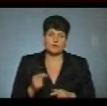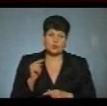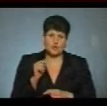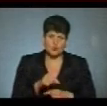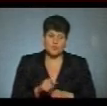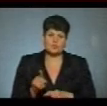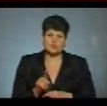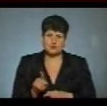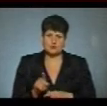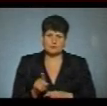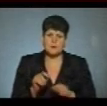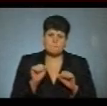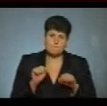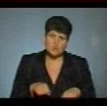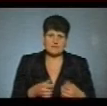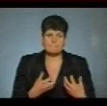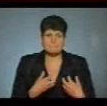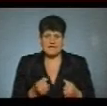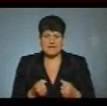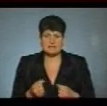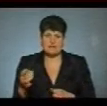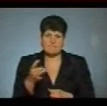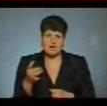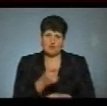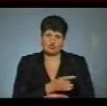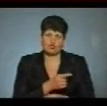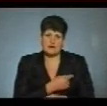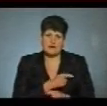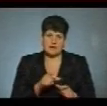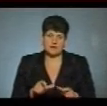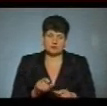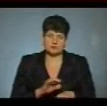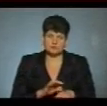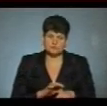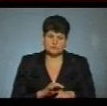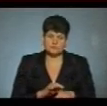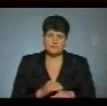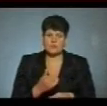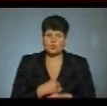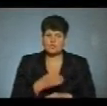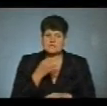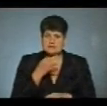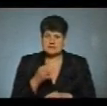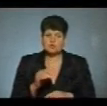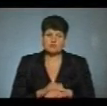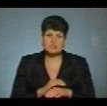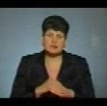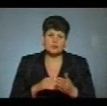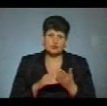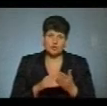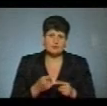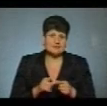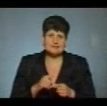щоб могти прийняти в районну лікарню хворих з таким діагнозом? Ну, перш за все, я хочу сказати, що гуманітарна допомога – це не